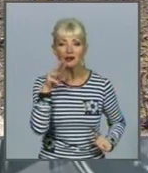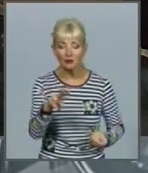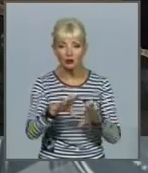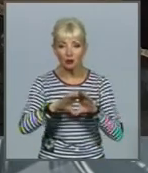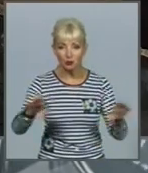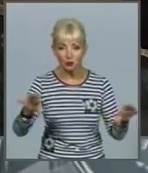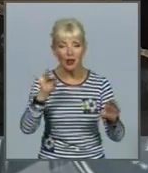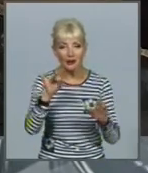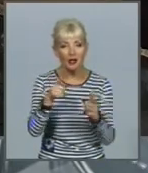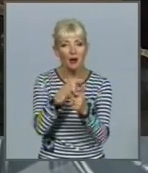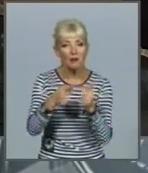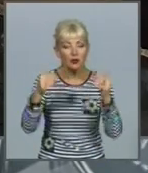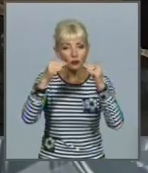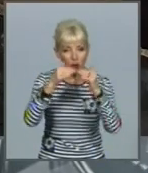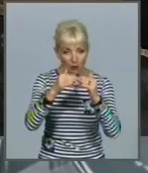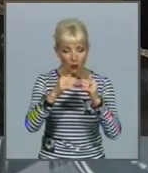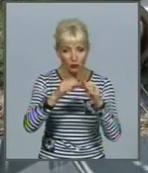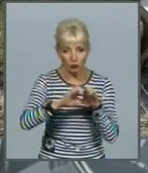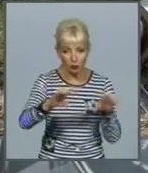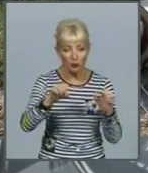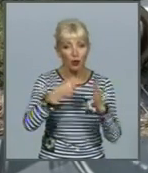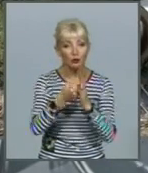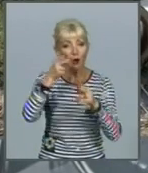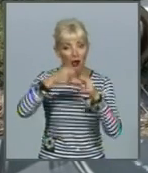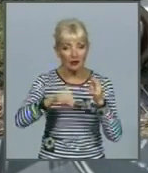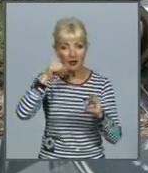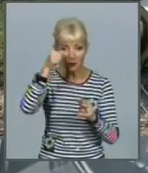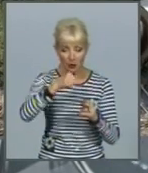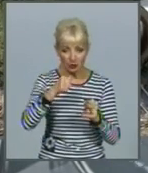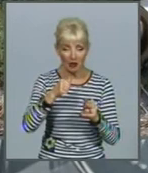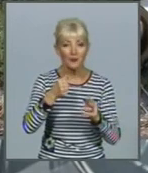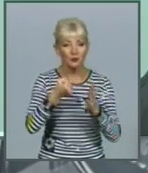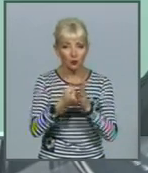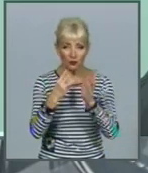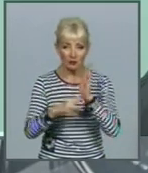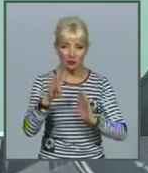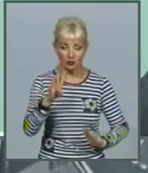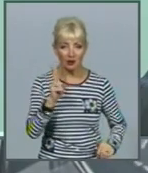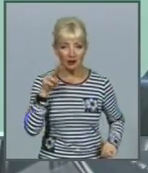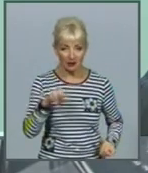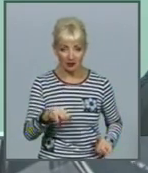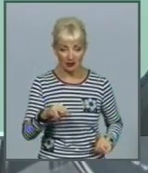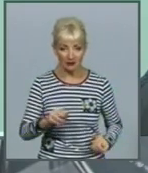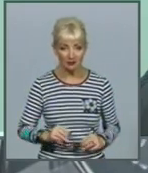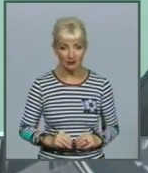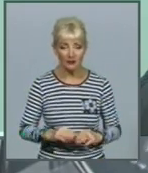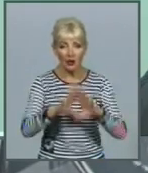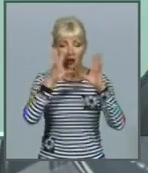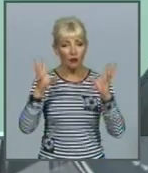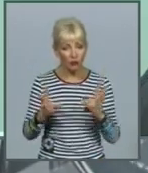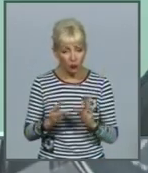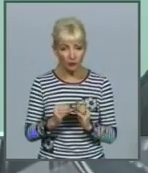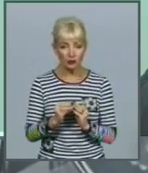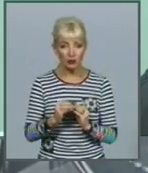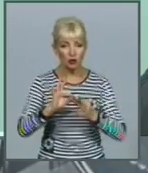внутрішньоквартальних мереж. До кінця року планується довести цей показник до 84 кілометрів. В общей сложности на сегодняшний день уже